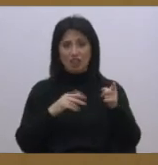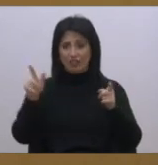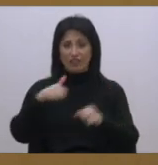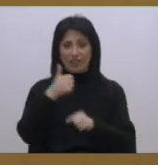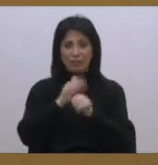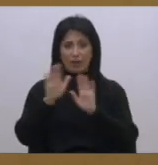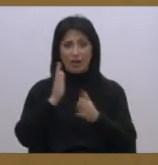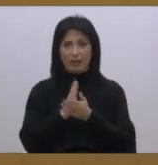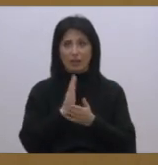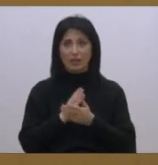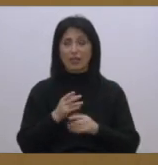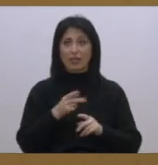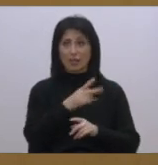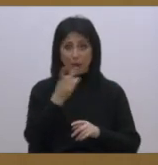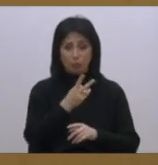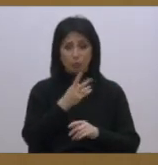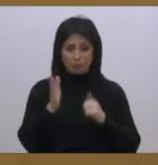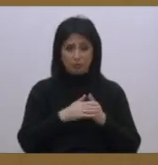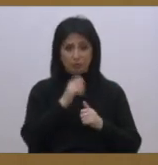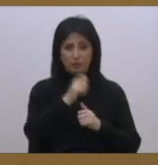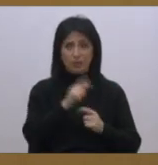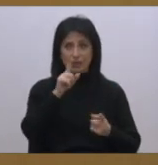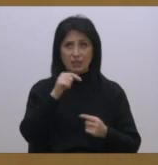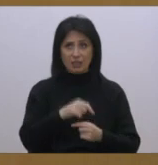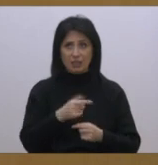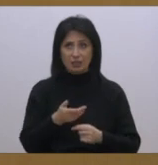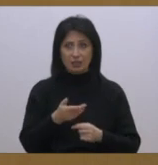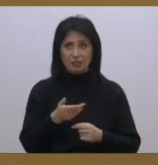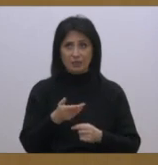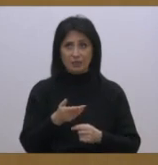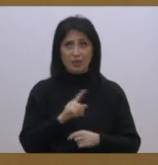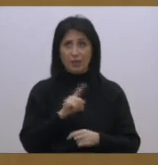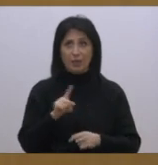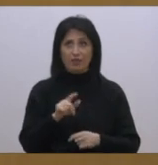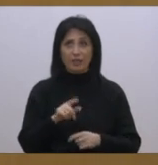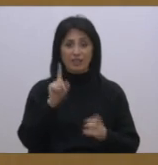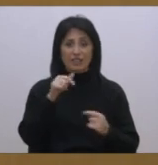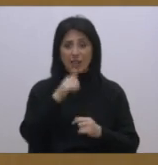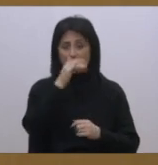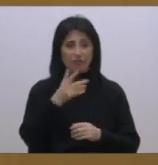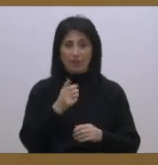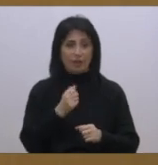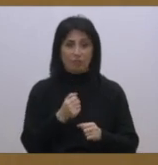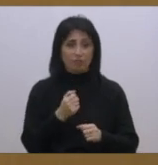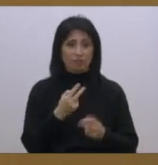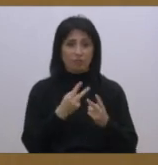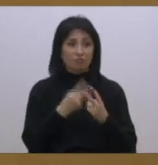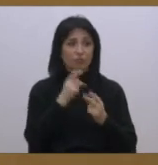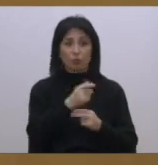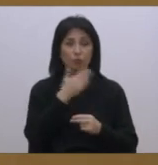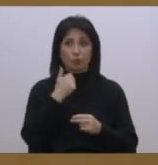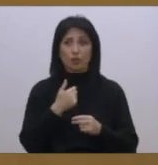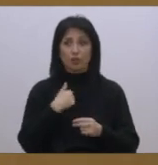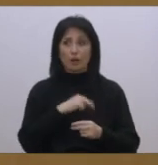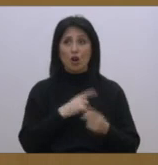ბელადი. იმან უნდა მოიხადოს სათანადოდ სასჯელი, მაგრამ სათანადოდ ვერ იხდის ნამდვილად, იმიტომ რომ